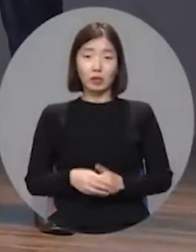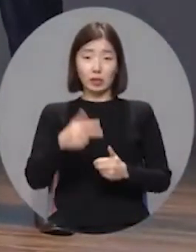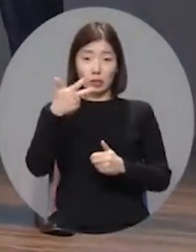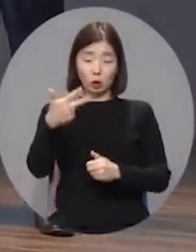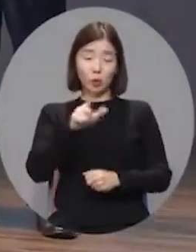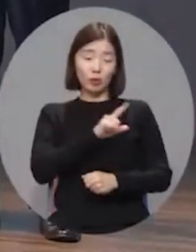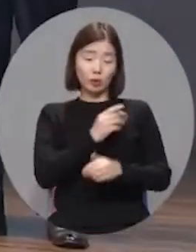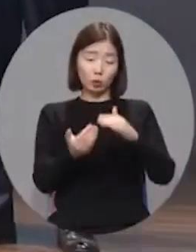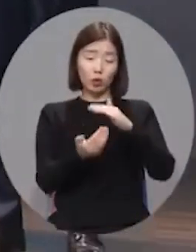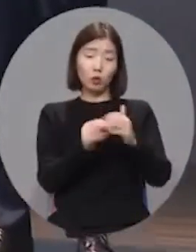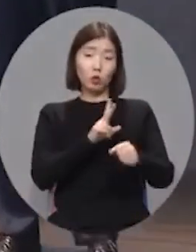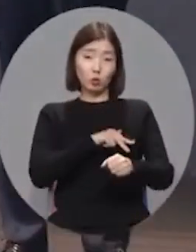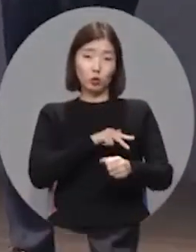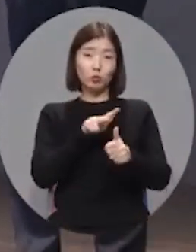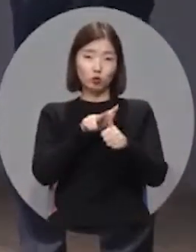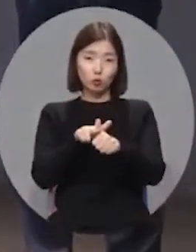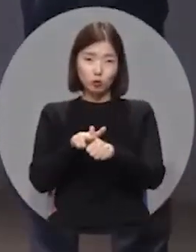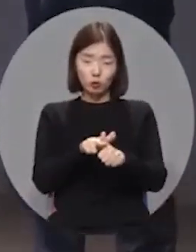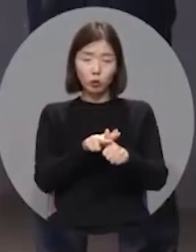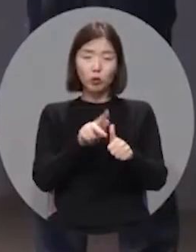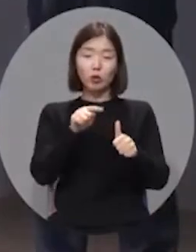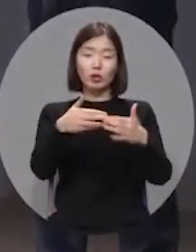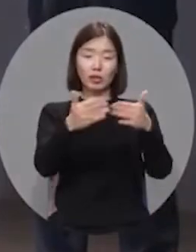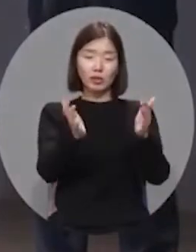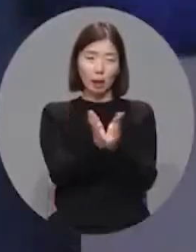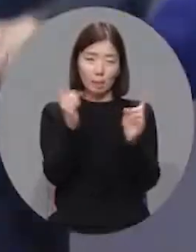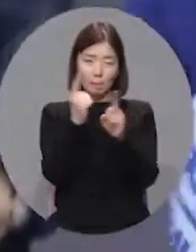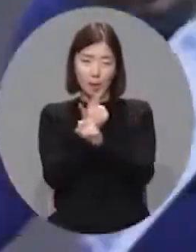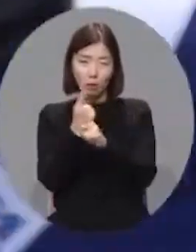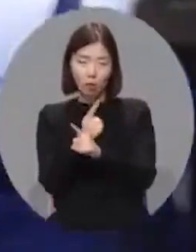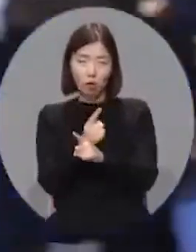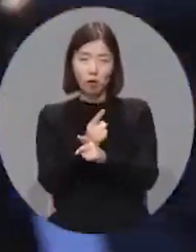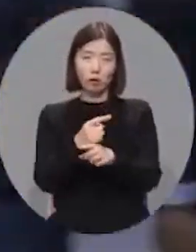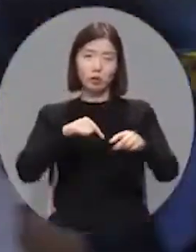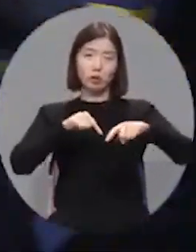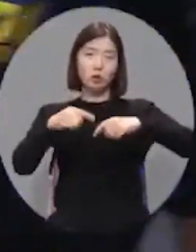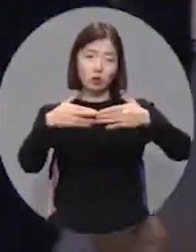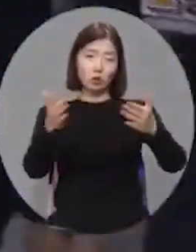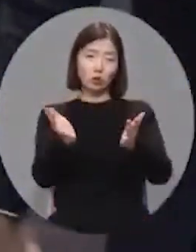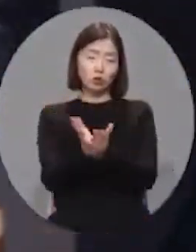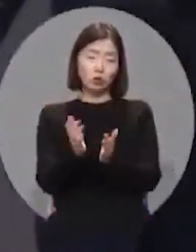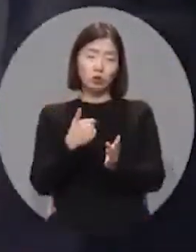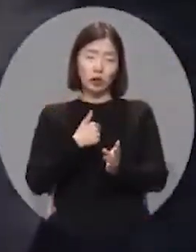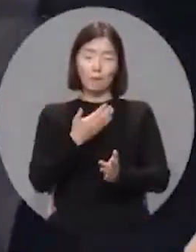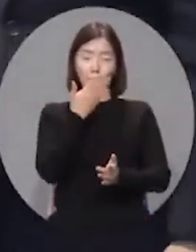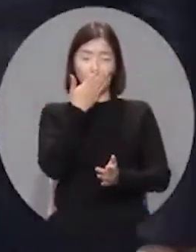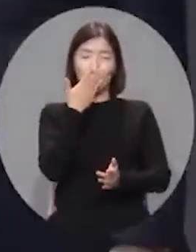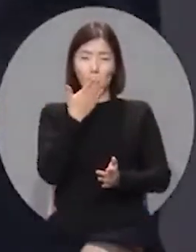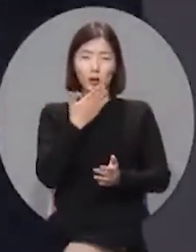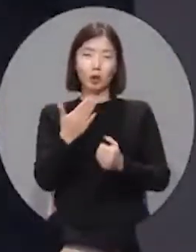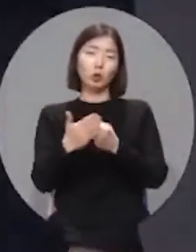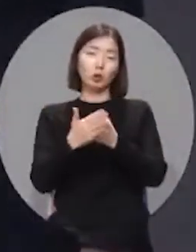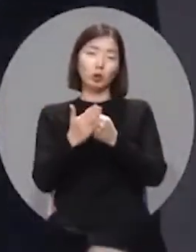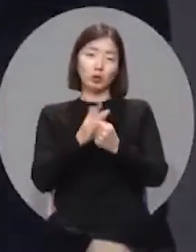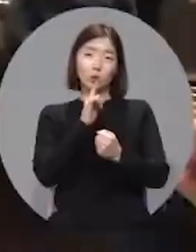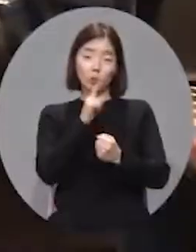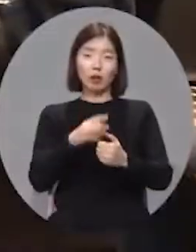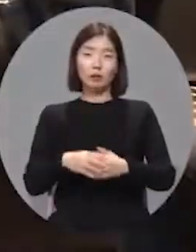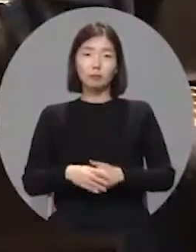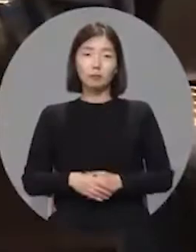7명의 최고위원 후보들도 각기 당 쇄신과 정권 재창출을 이룰 적임자라며 지지를